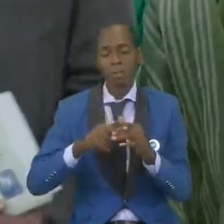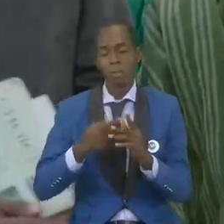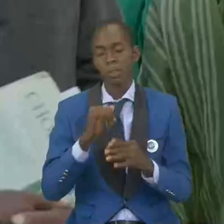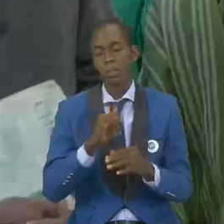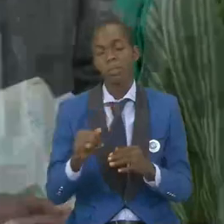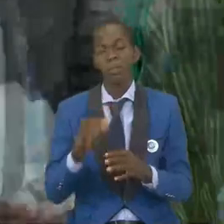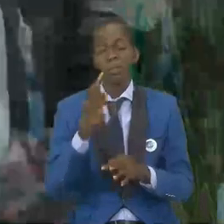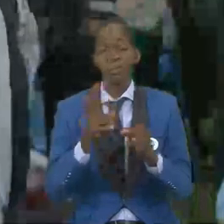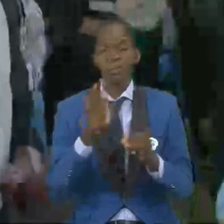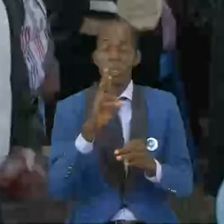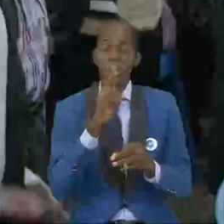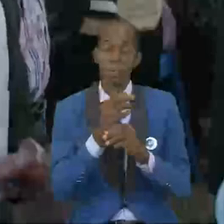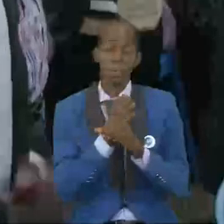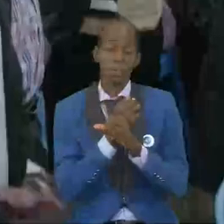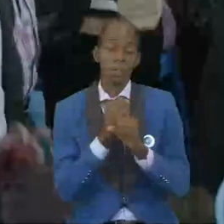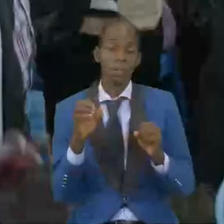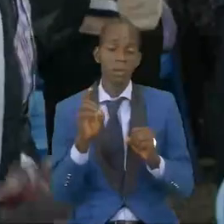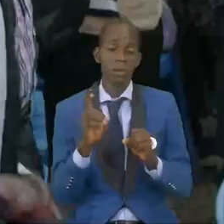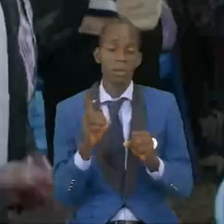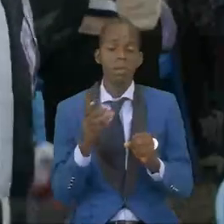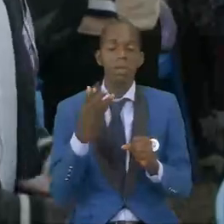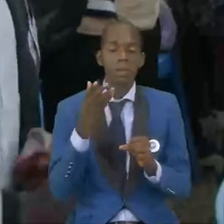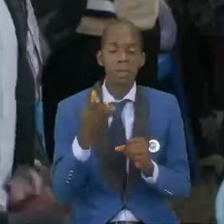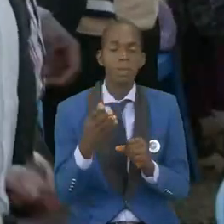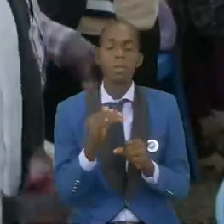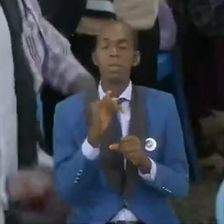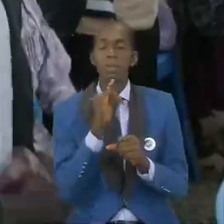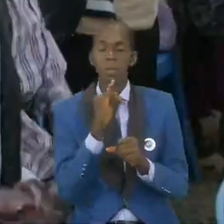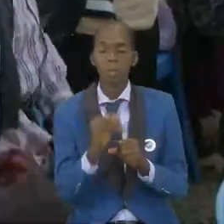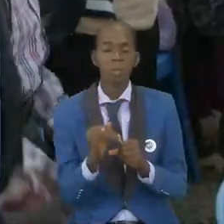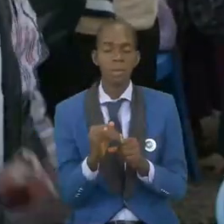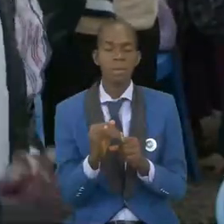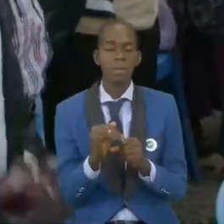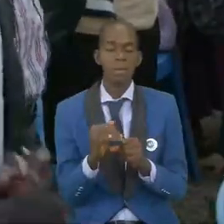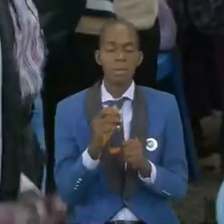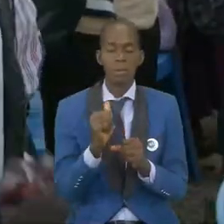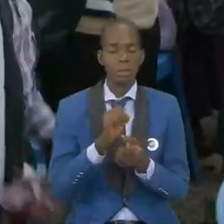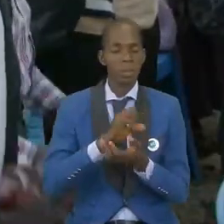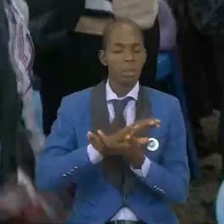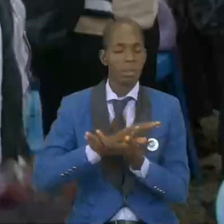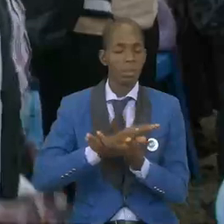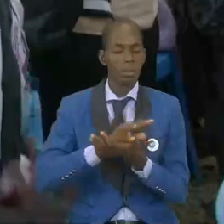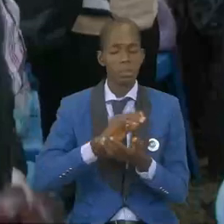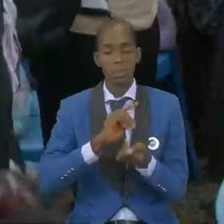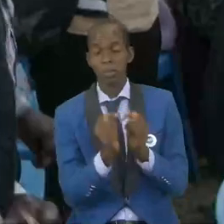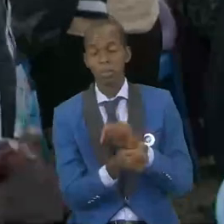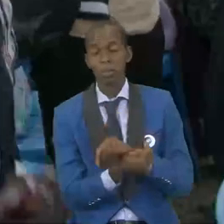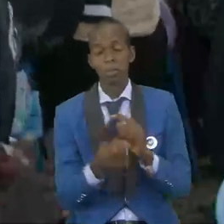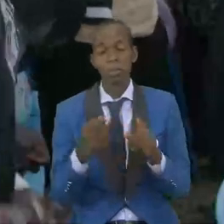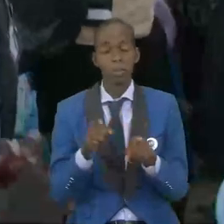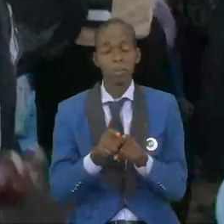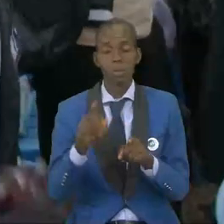Si tu étais sauvé, le résultat de la transformation, tu seras sanctifié.